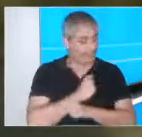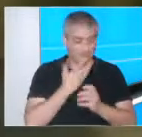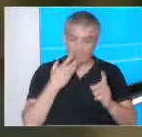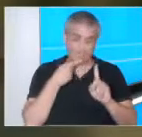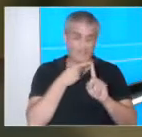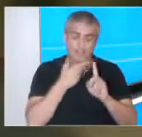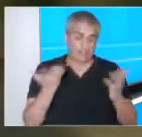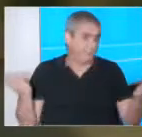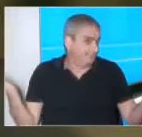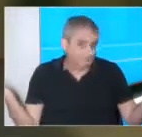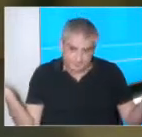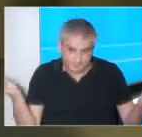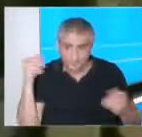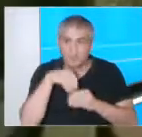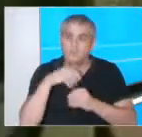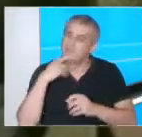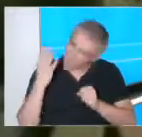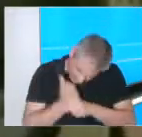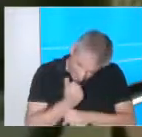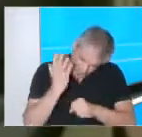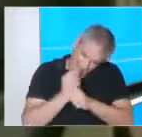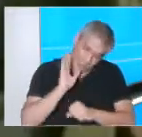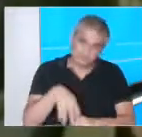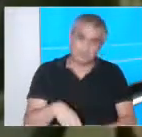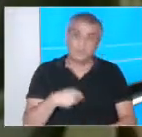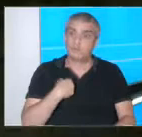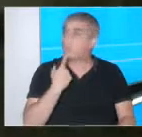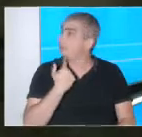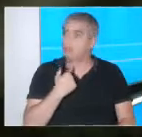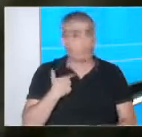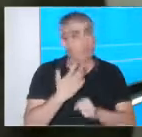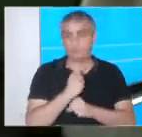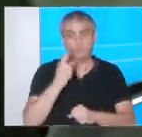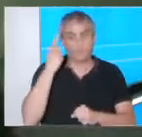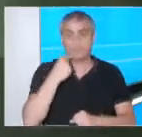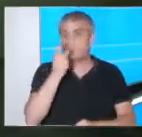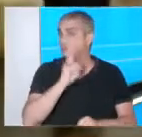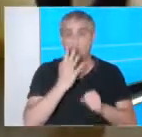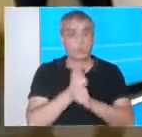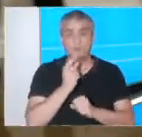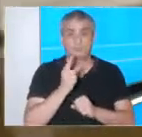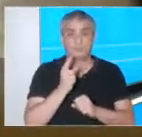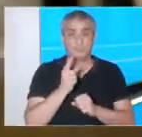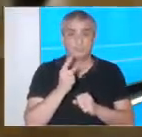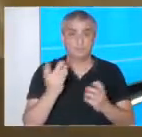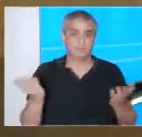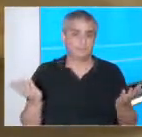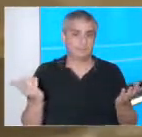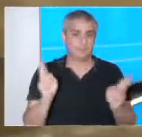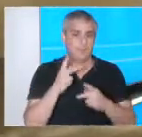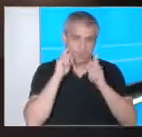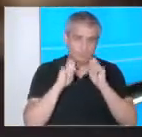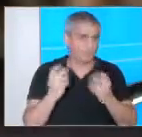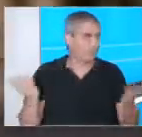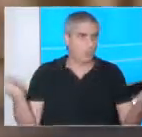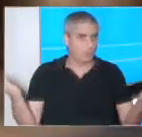ביעדים, היו כאלה בינינו שאמרו נעמוד ביעדים ואני אמרתי לה לא נעמוד, והיא תמיד מזכירה לי אתה אמרת שלנו לא נעמוד ביעדים ואתה לא יכול לסמוך על